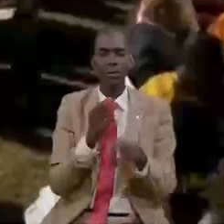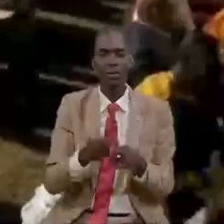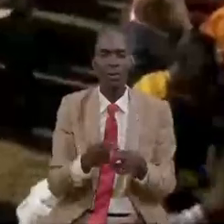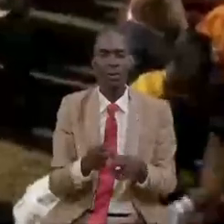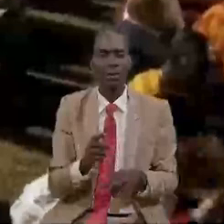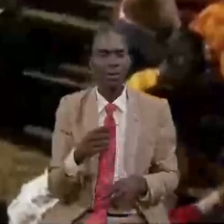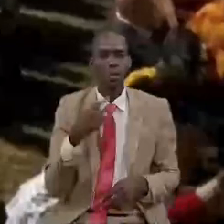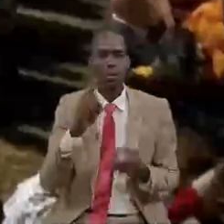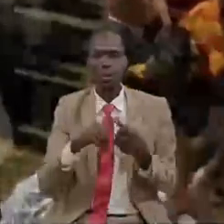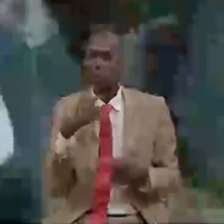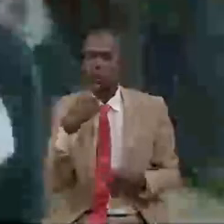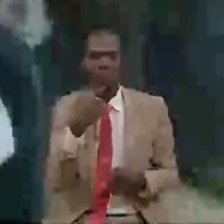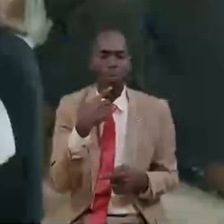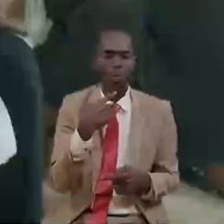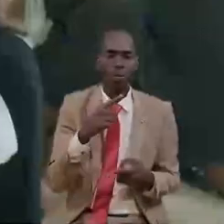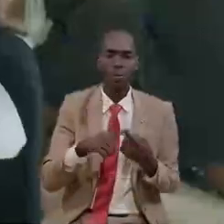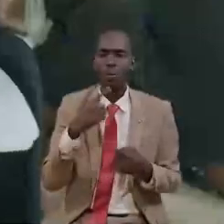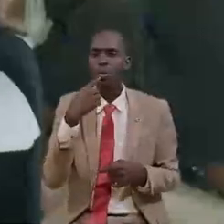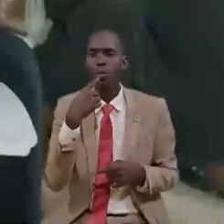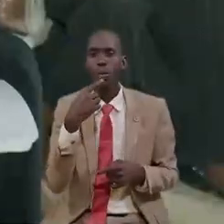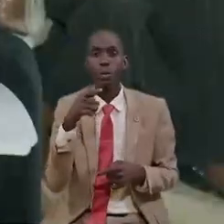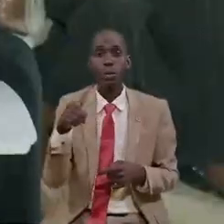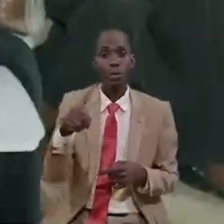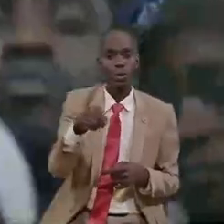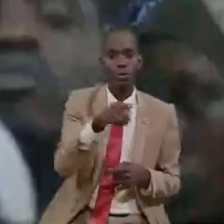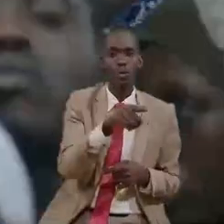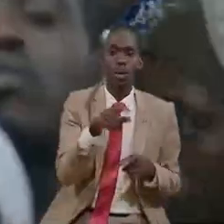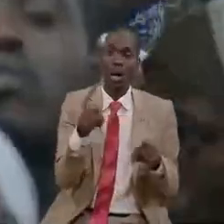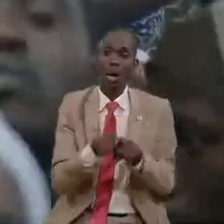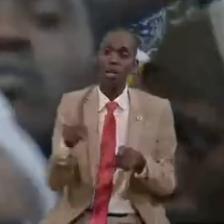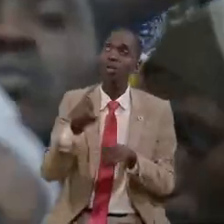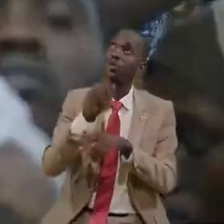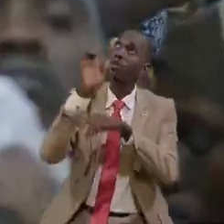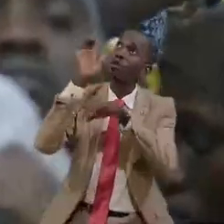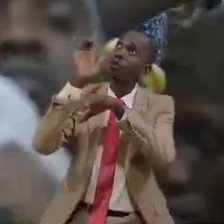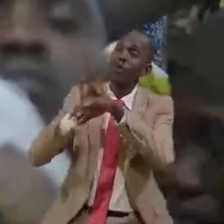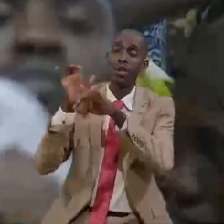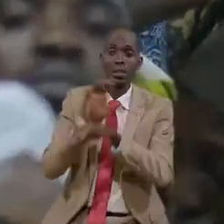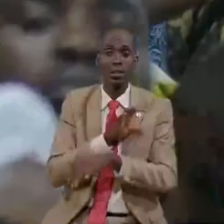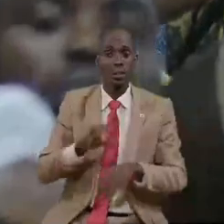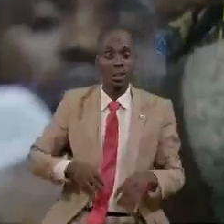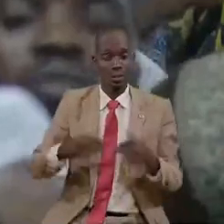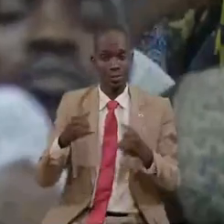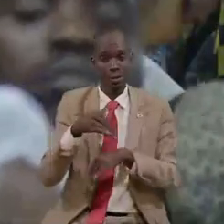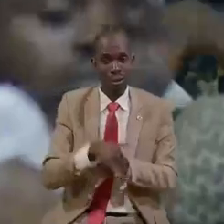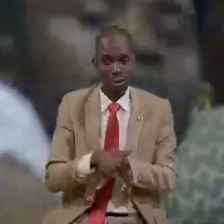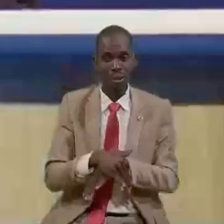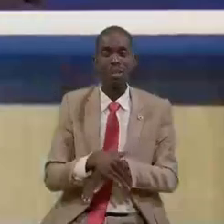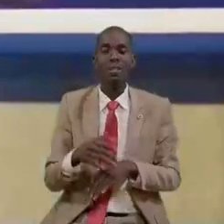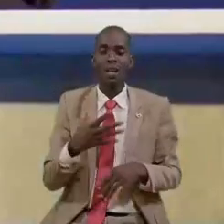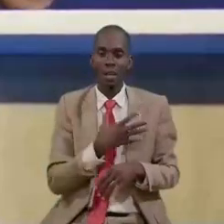Où êtes-vous là-bas? Comme vous touchez Christ ce soir, il touche la main de